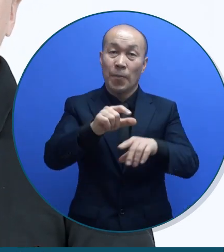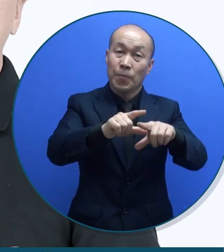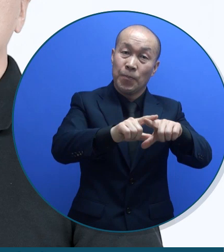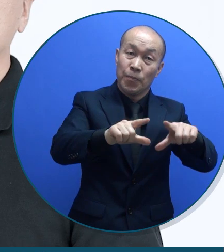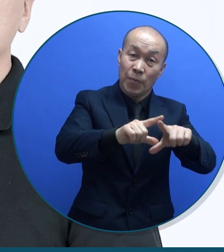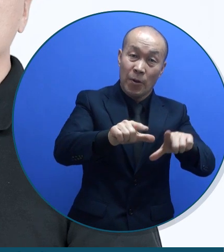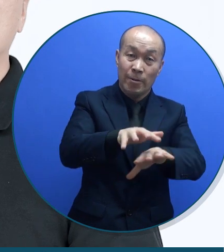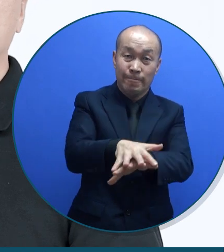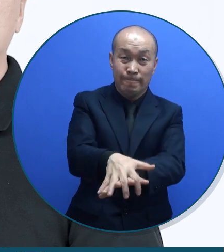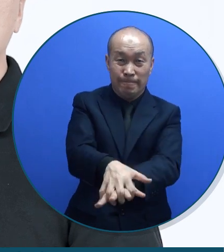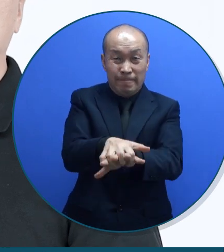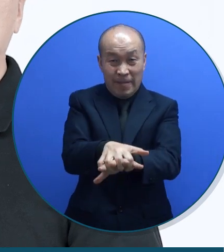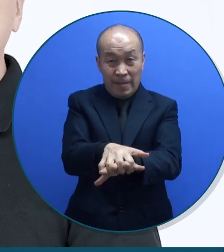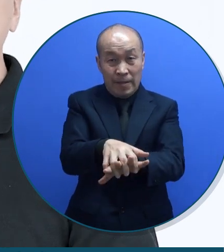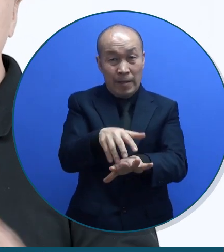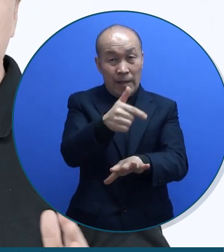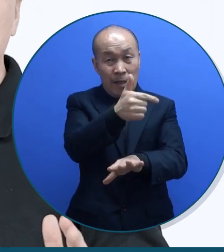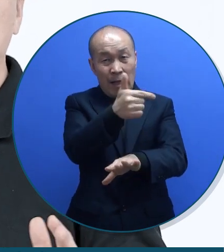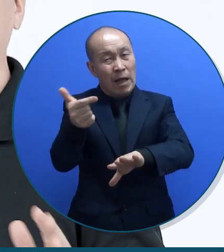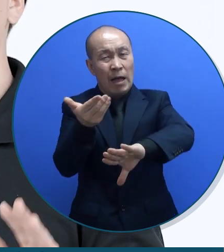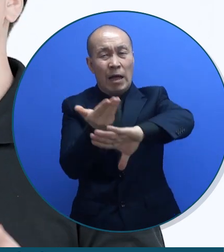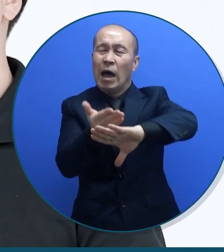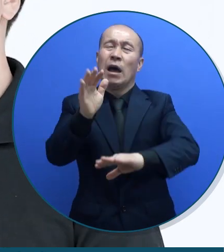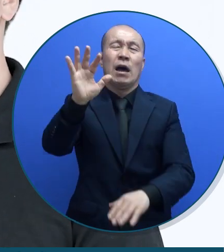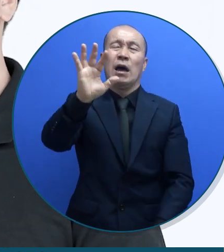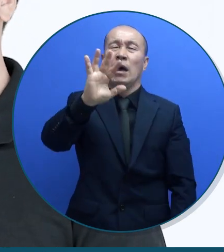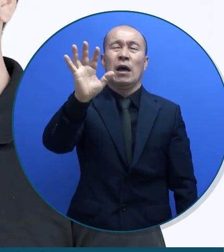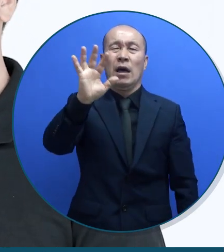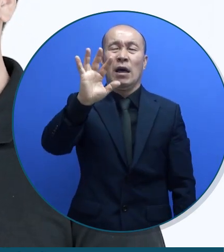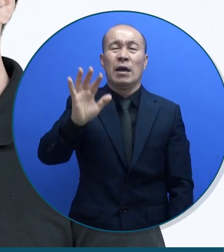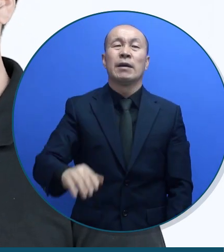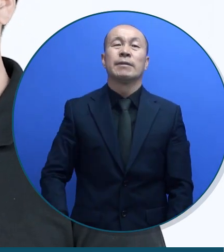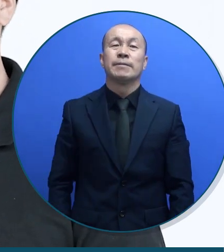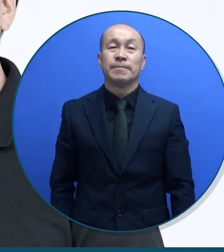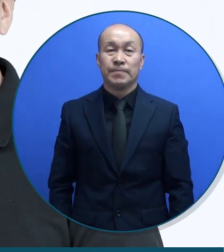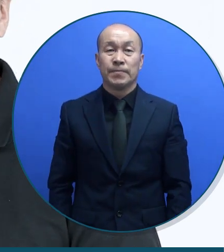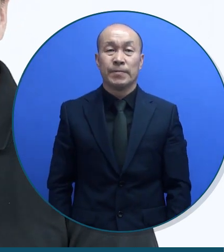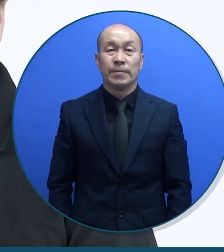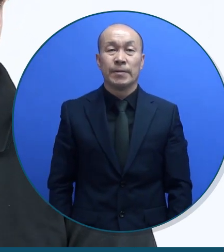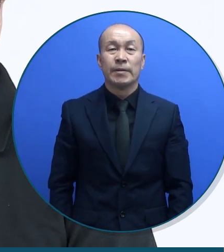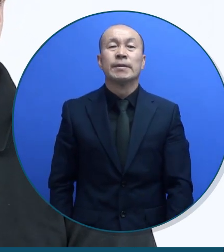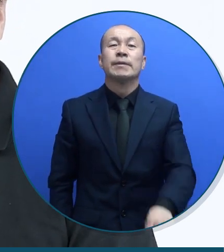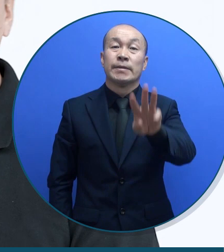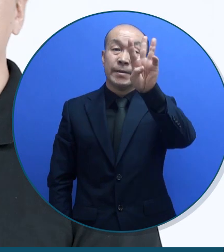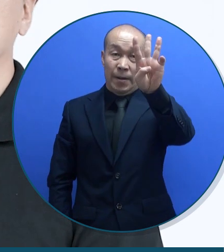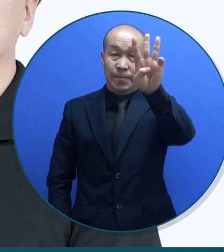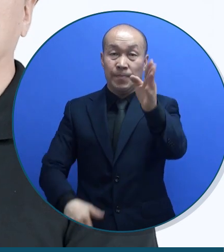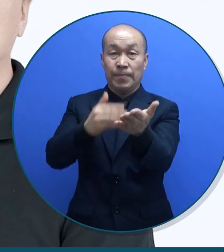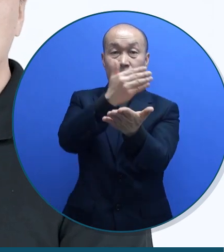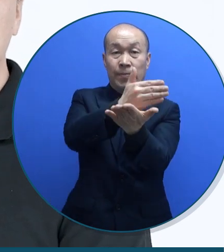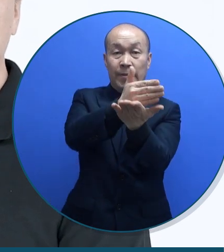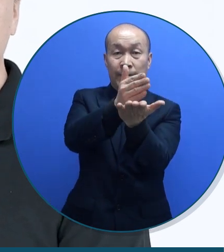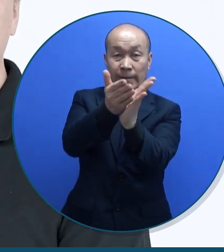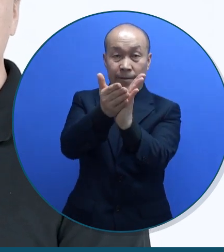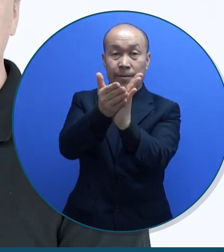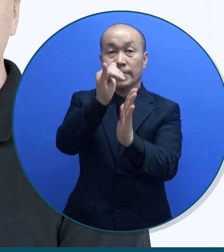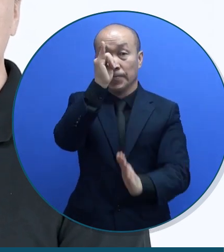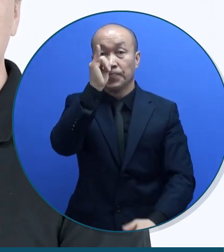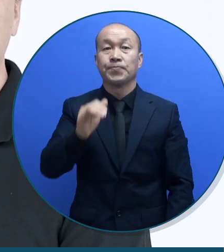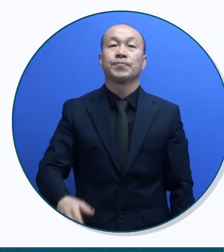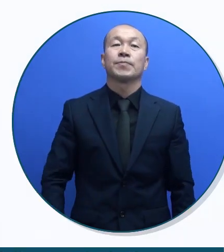기본적으로 일반적인 심폐소생술과 크게 다르지 않습니다. 다만 딱 3가지가